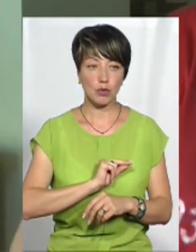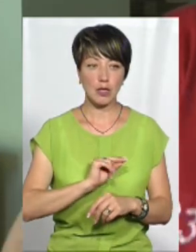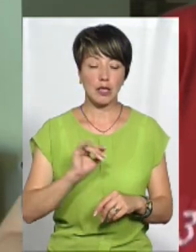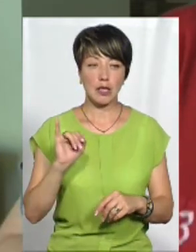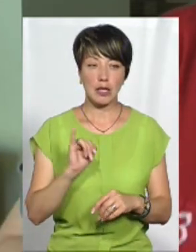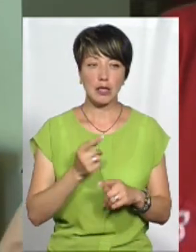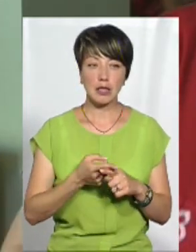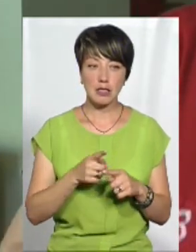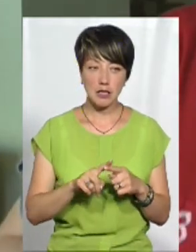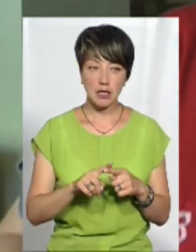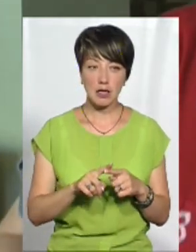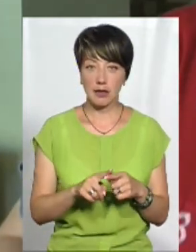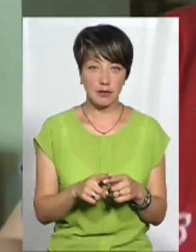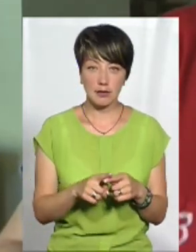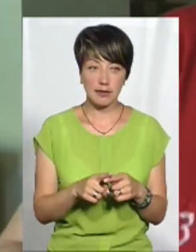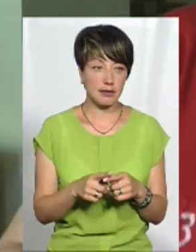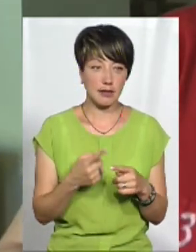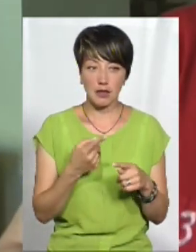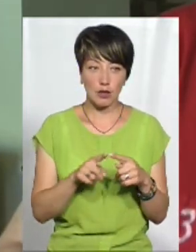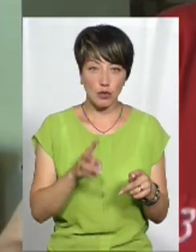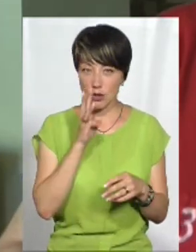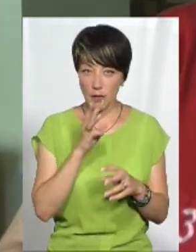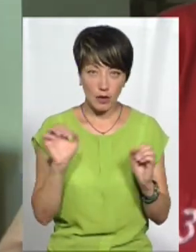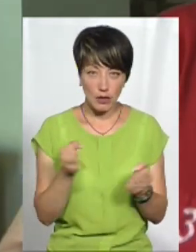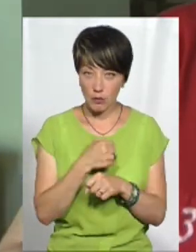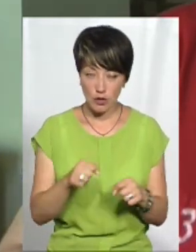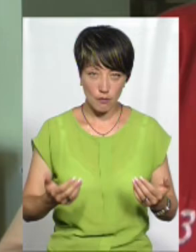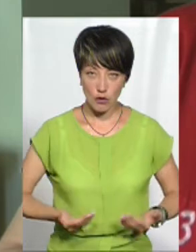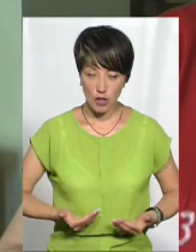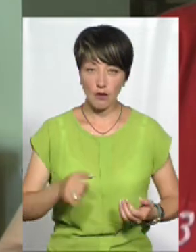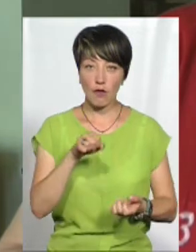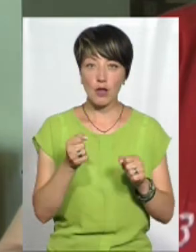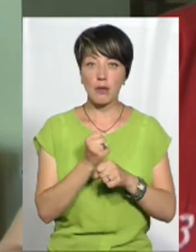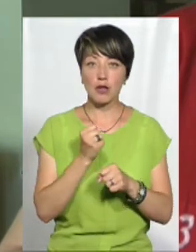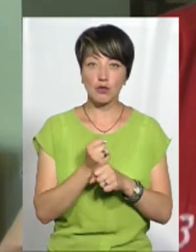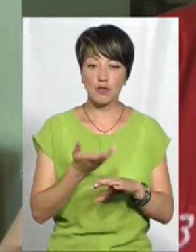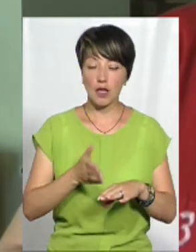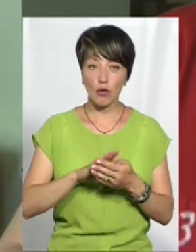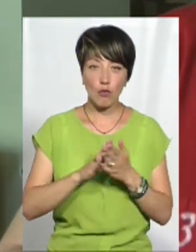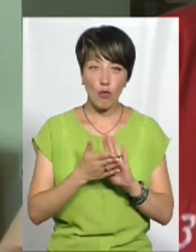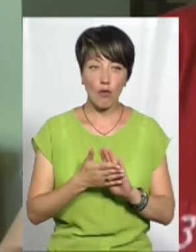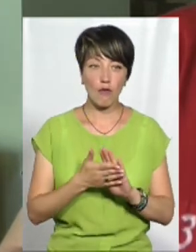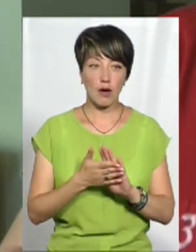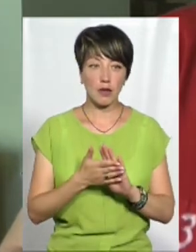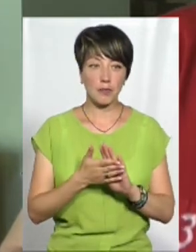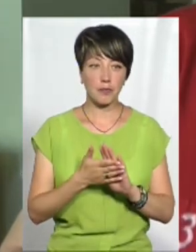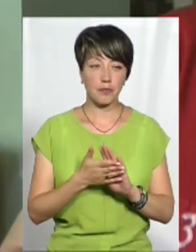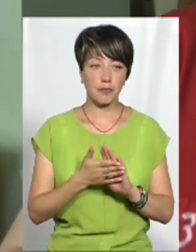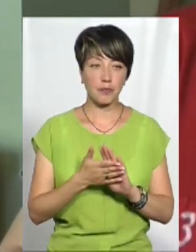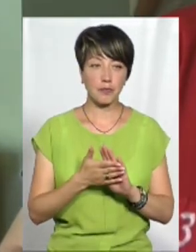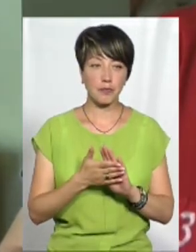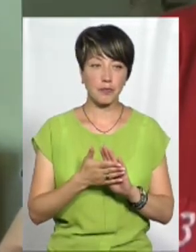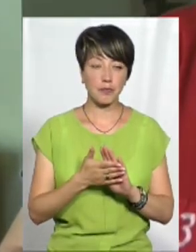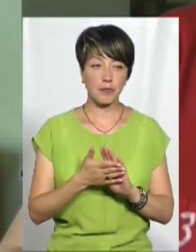звичайно, на цю зарплату неможливо прожити, тому що водії працюють у складних умовах, несуть співмірно з